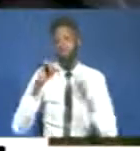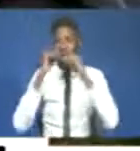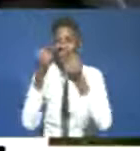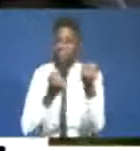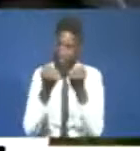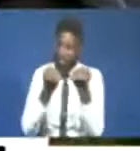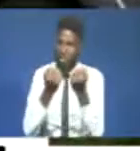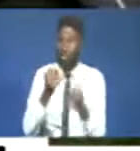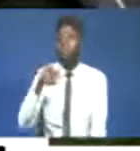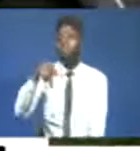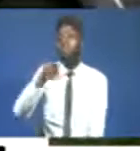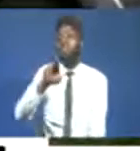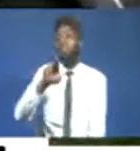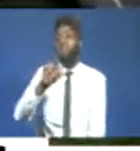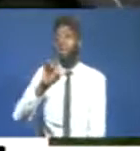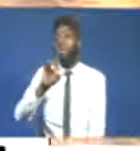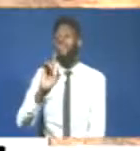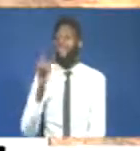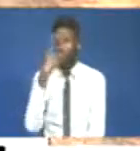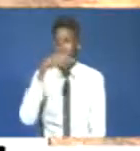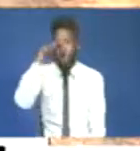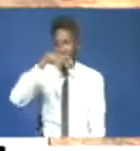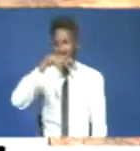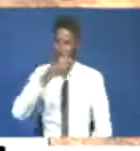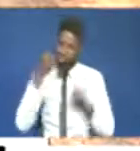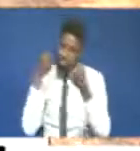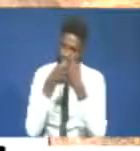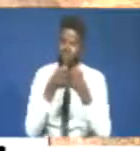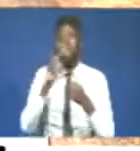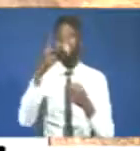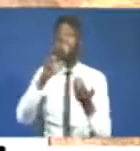liligonga matatu kabla ya kubingiria.